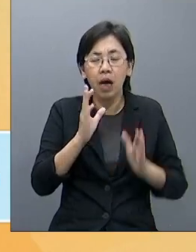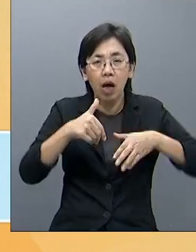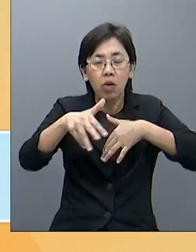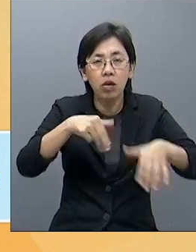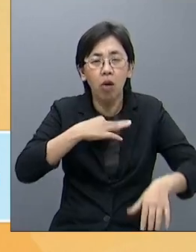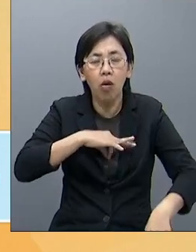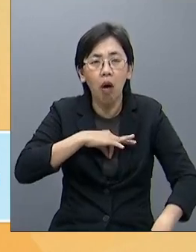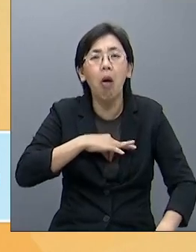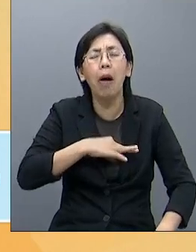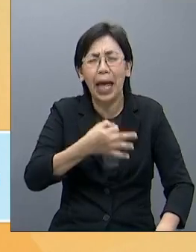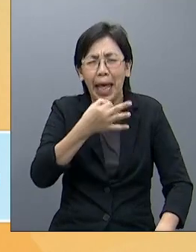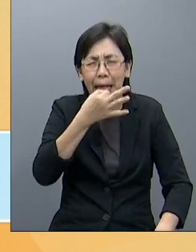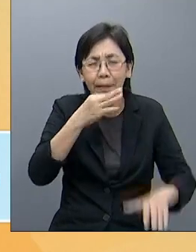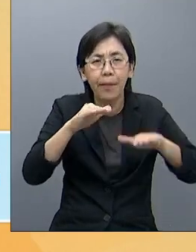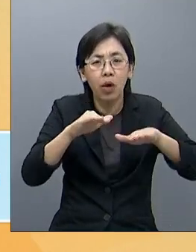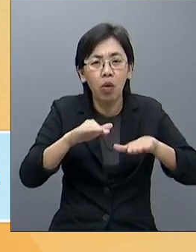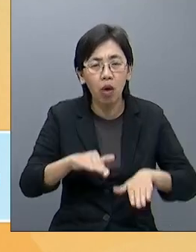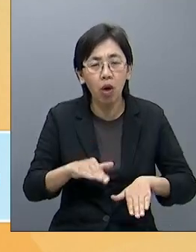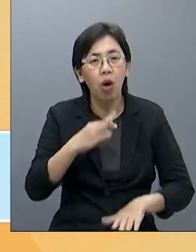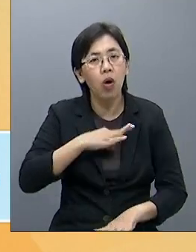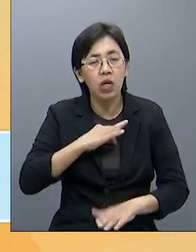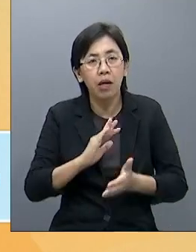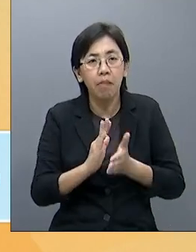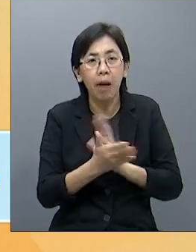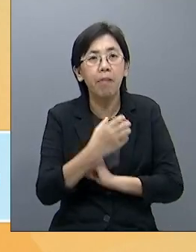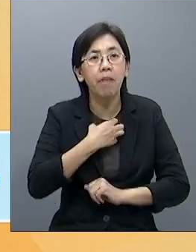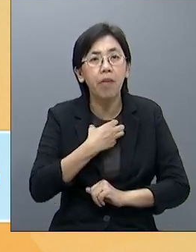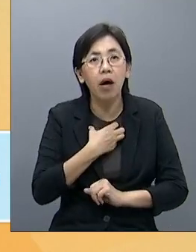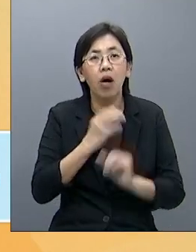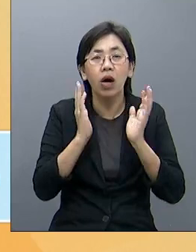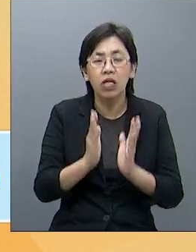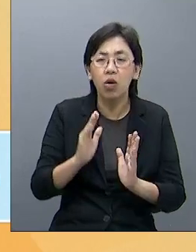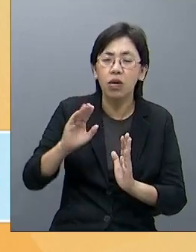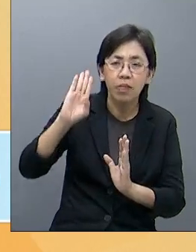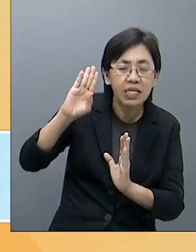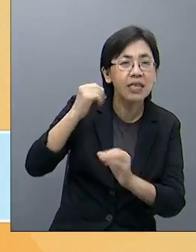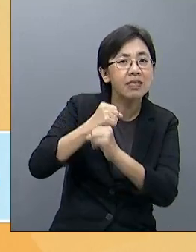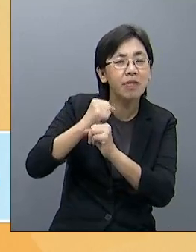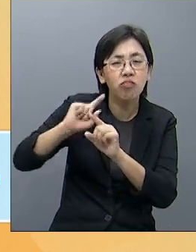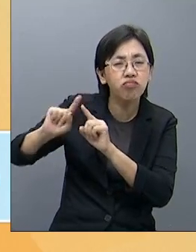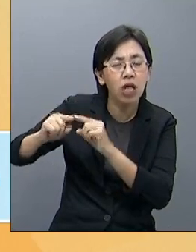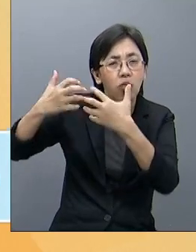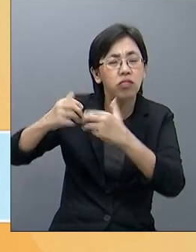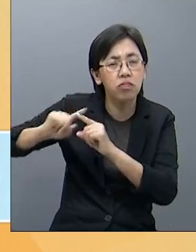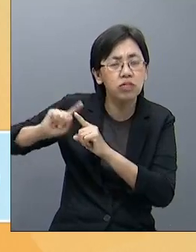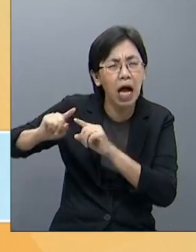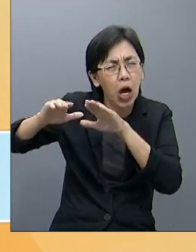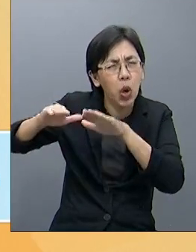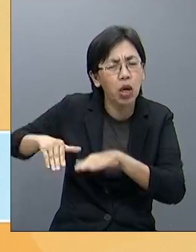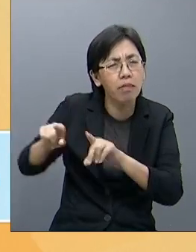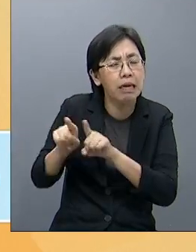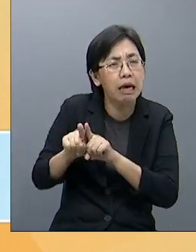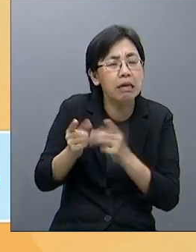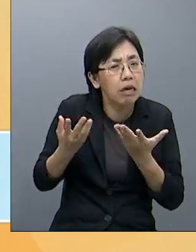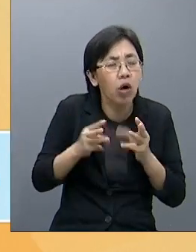พระโน และพู้นระกอบการเปให้มม mapping้ันนี้มีวิธีการมไจริง